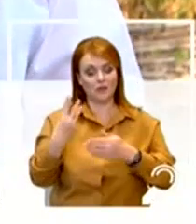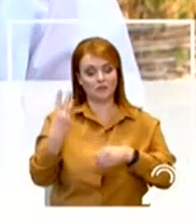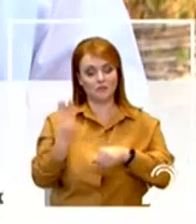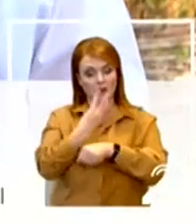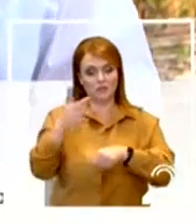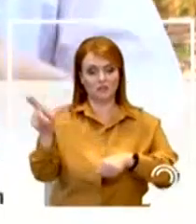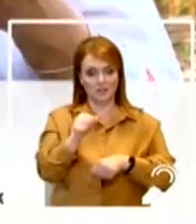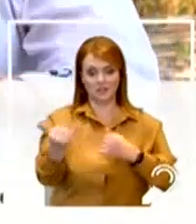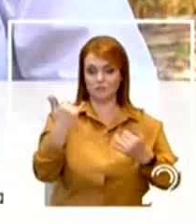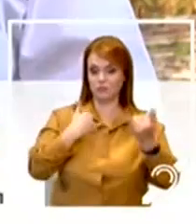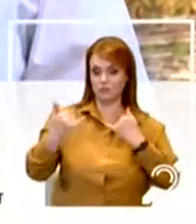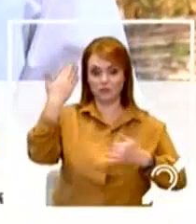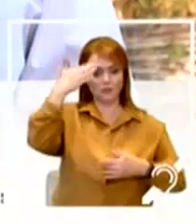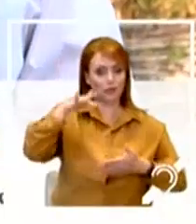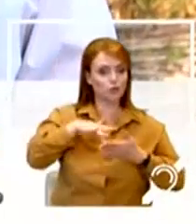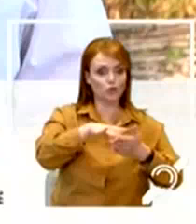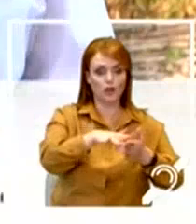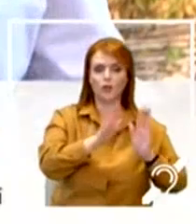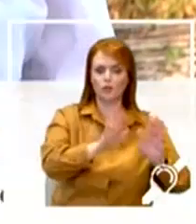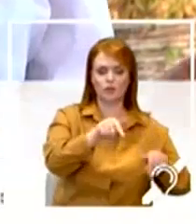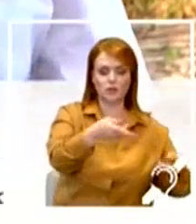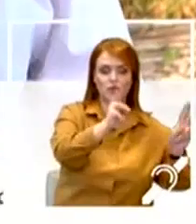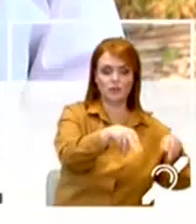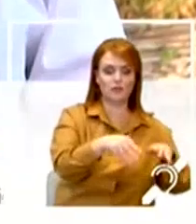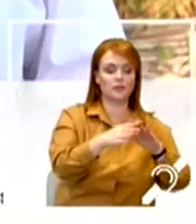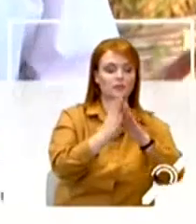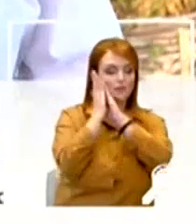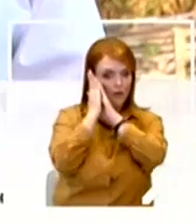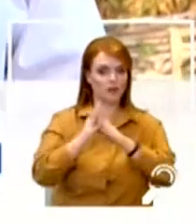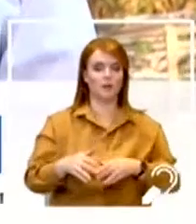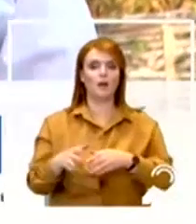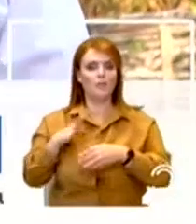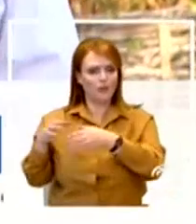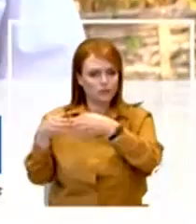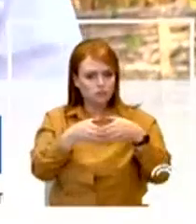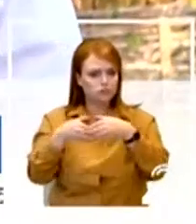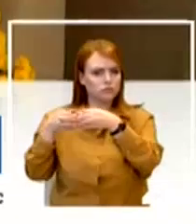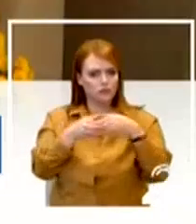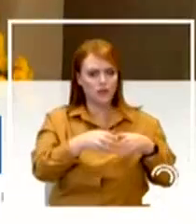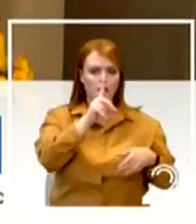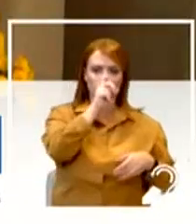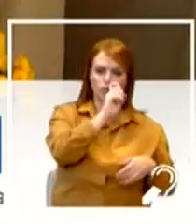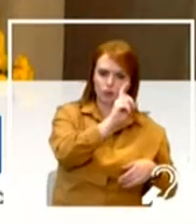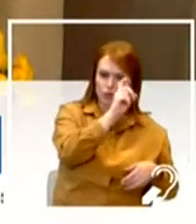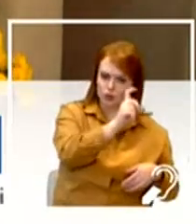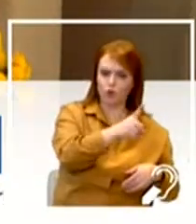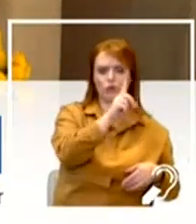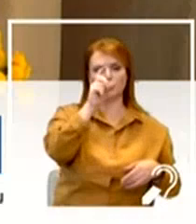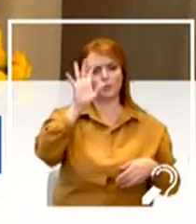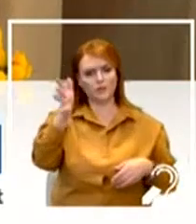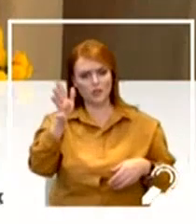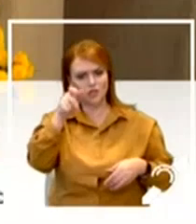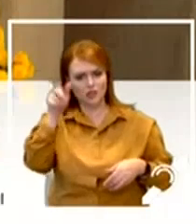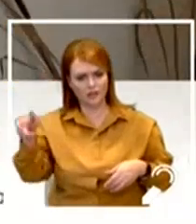străini, nu doar la cazare, dar vin și grupuri mari de 100 de persoane, 150 de persoane, le arătăm